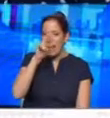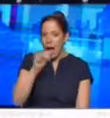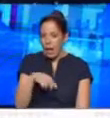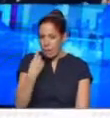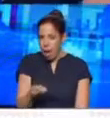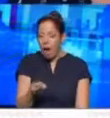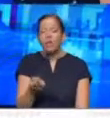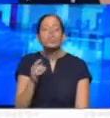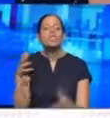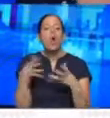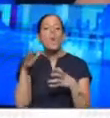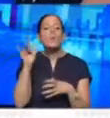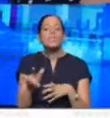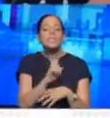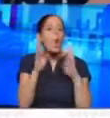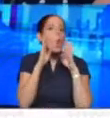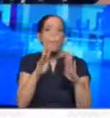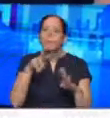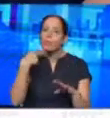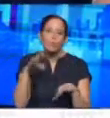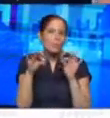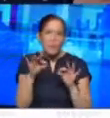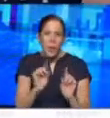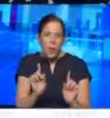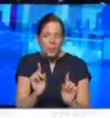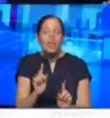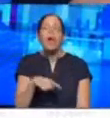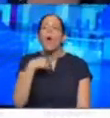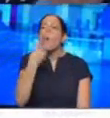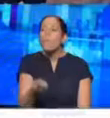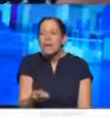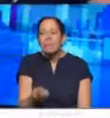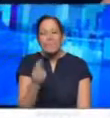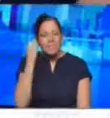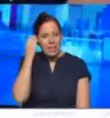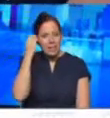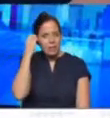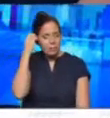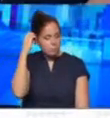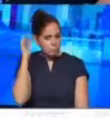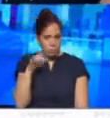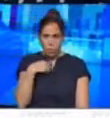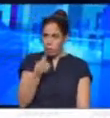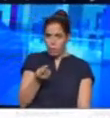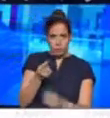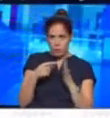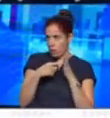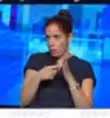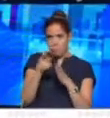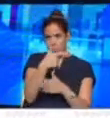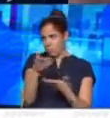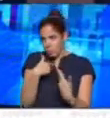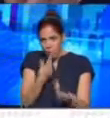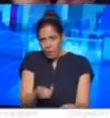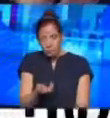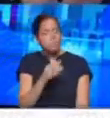שהאופוזיציה לא מאמינה שיהיו בחירות, או אומרים את זה ככה, לא מאמין, לא... אומרים את זה למיקרופונים, למצלמות, כן. וזה